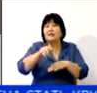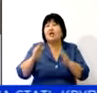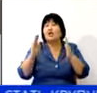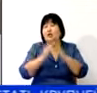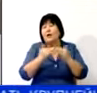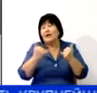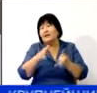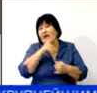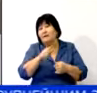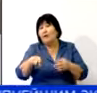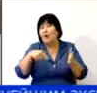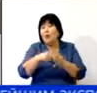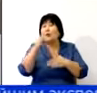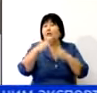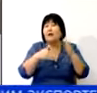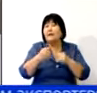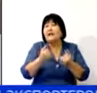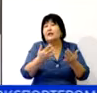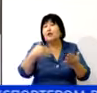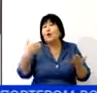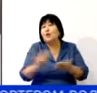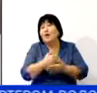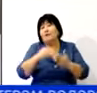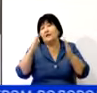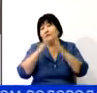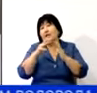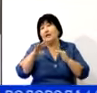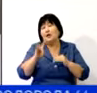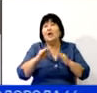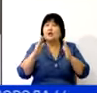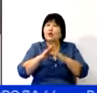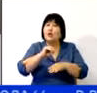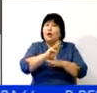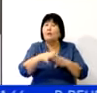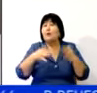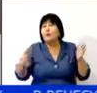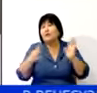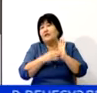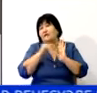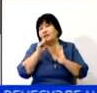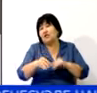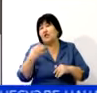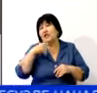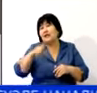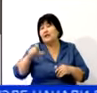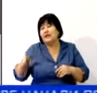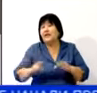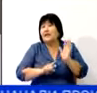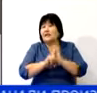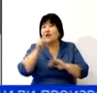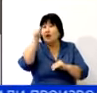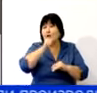До настоящего времени в городе построено несколько новых микрорайонов. Жильем обеспечены более 9 тысяч кызылординцев. С